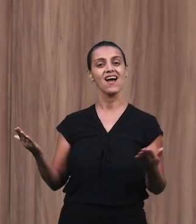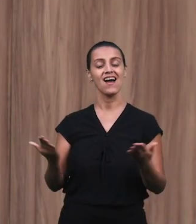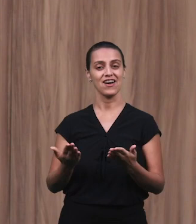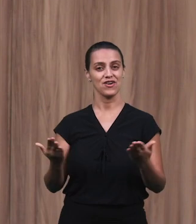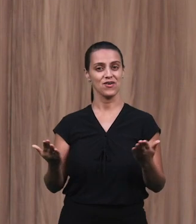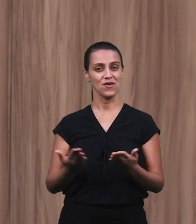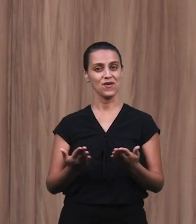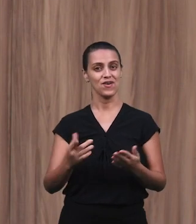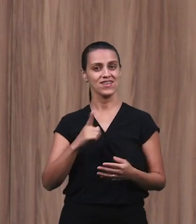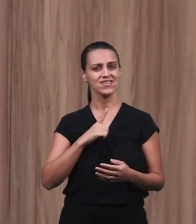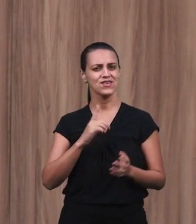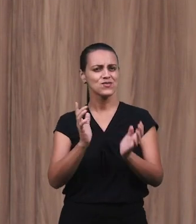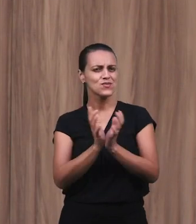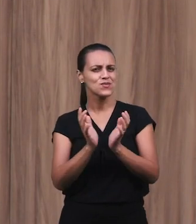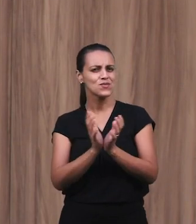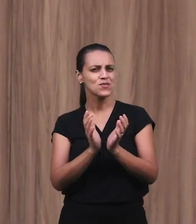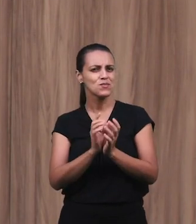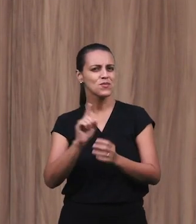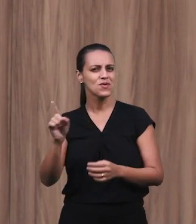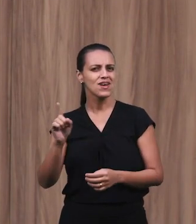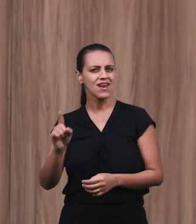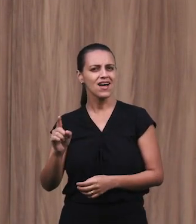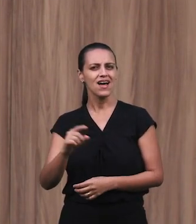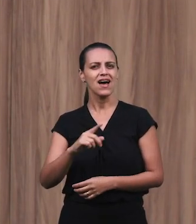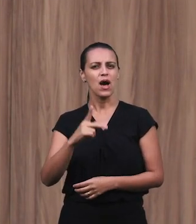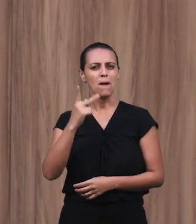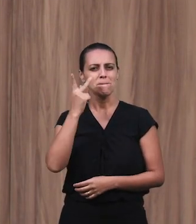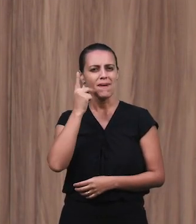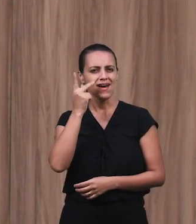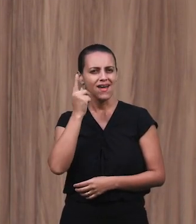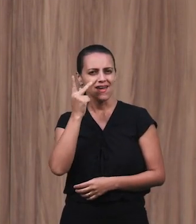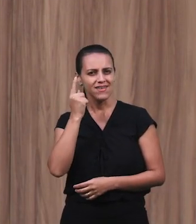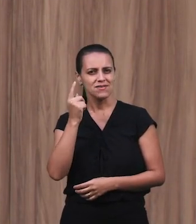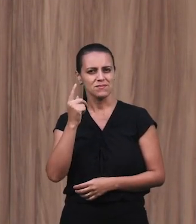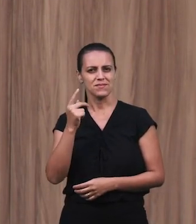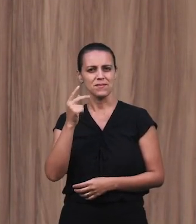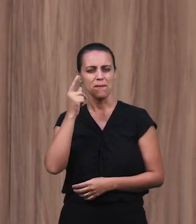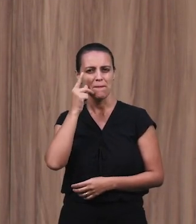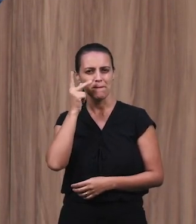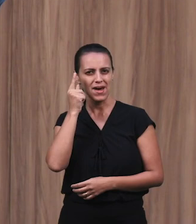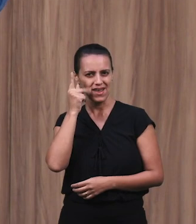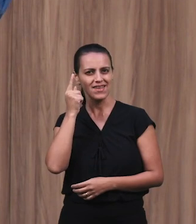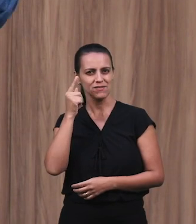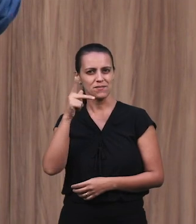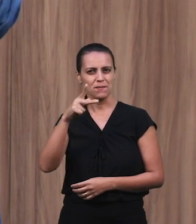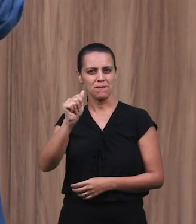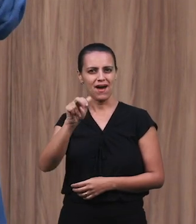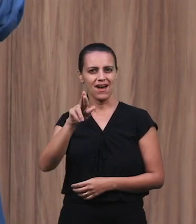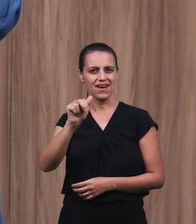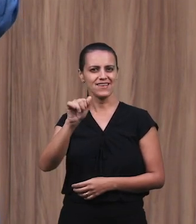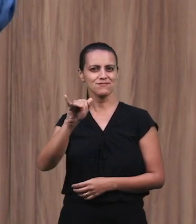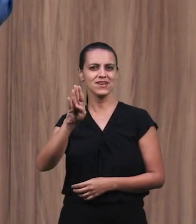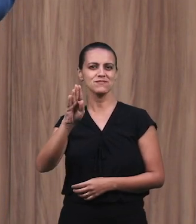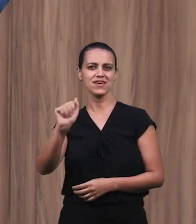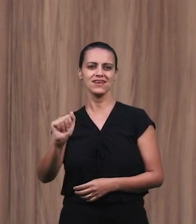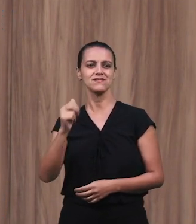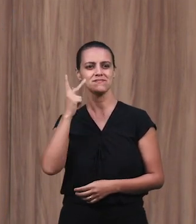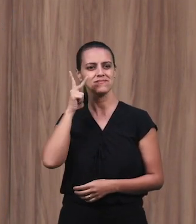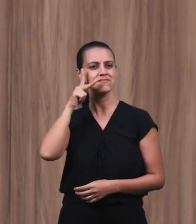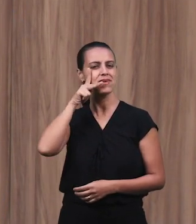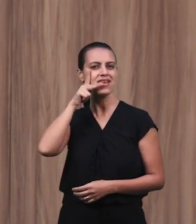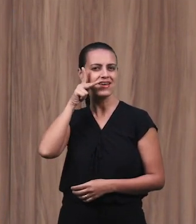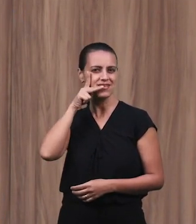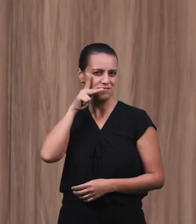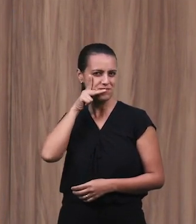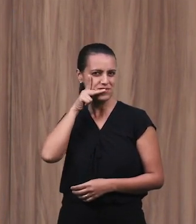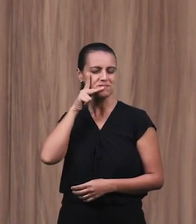Celui-ci maintenant vient de Sertão du Paraíba, au nord-est du Brésil. Mais ils nous ont dit